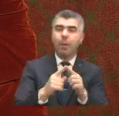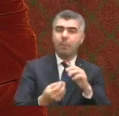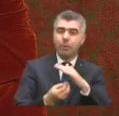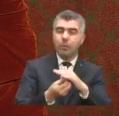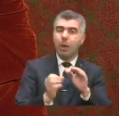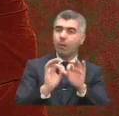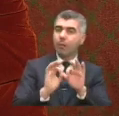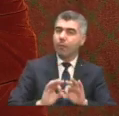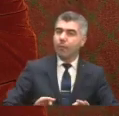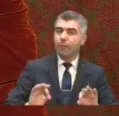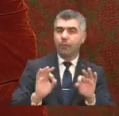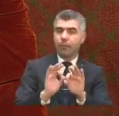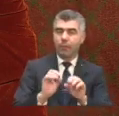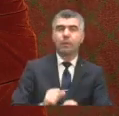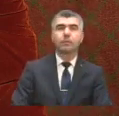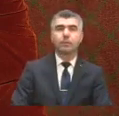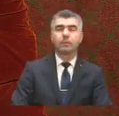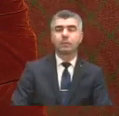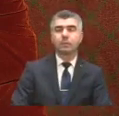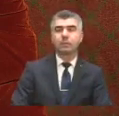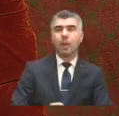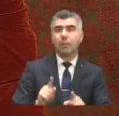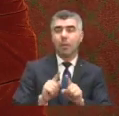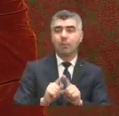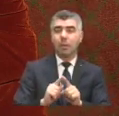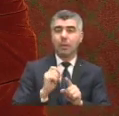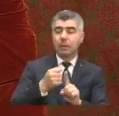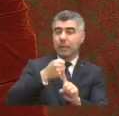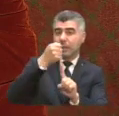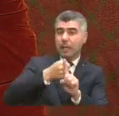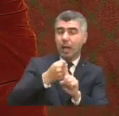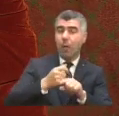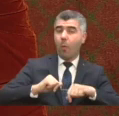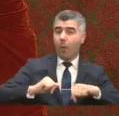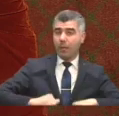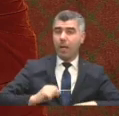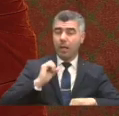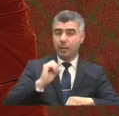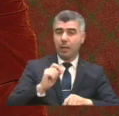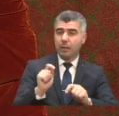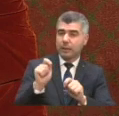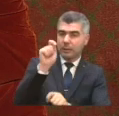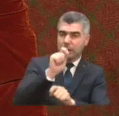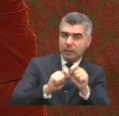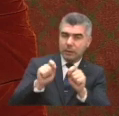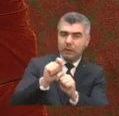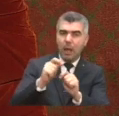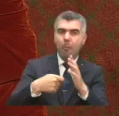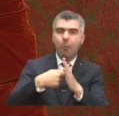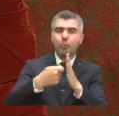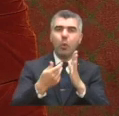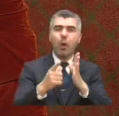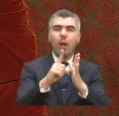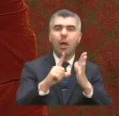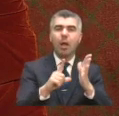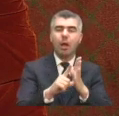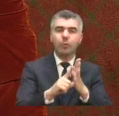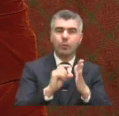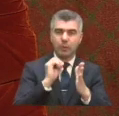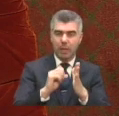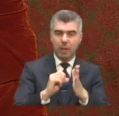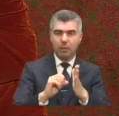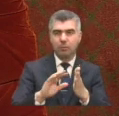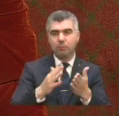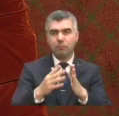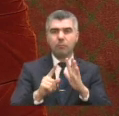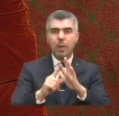ظاهرات الفساد. وزارة الانتقال الرقمي وإصلاح الإدارة قامت أيضا بإعداد مجموعة من مشاريع القوانين بحال مشروع قانون حول